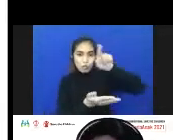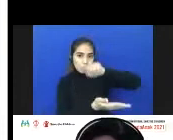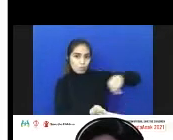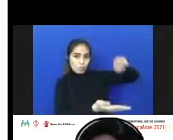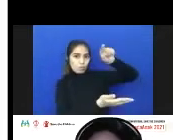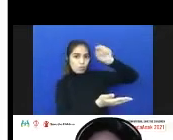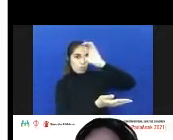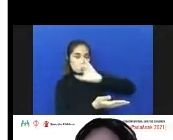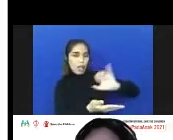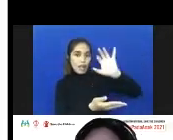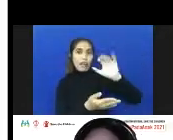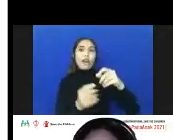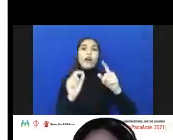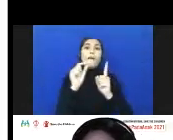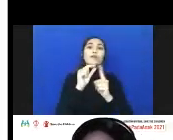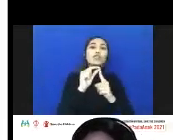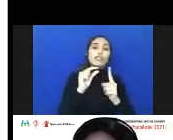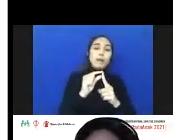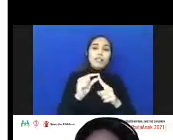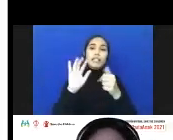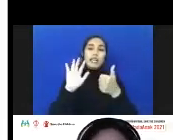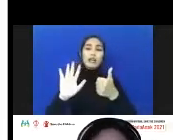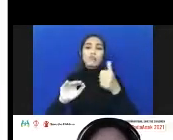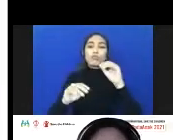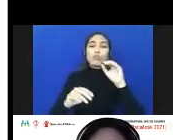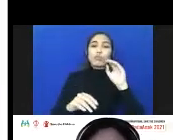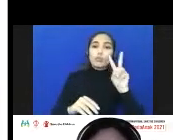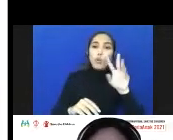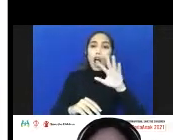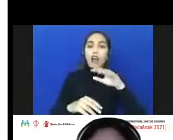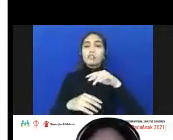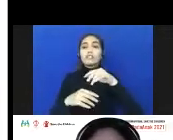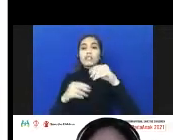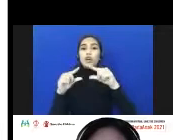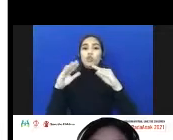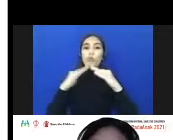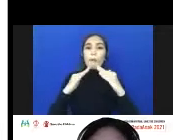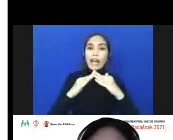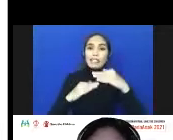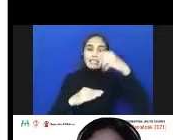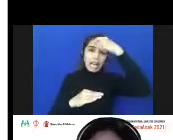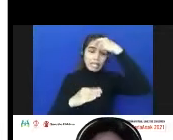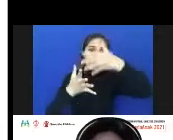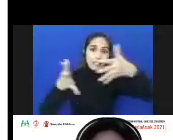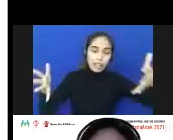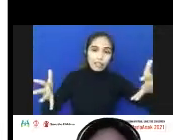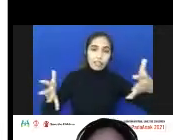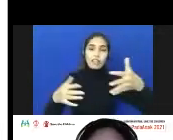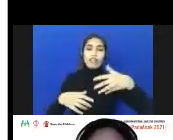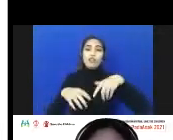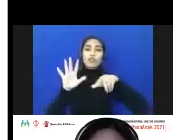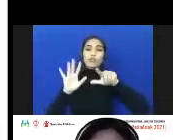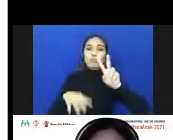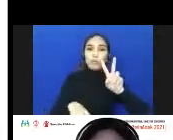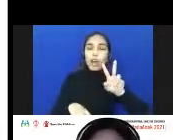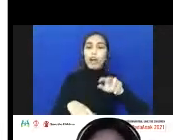62 buah dan rumah sakitnya ada 4, serta penduduknya ada 3,7 juta jiwa. Di